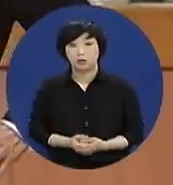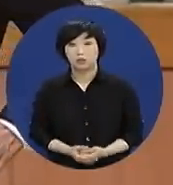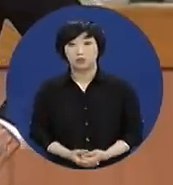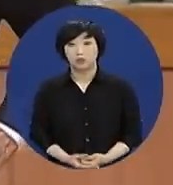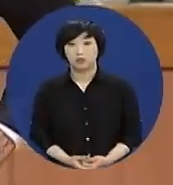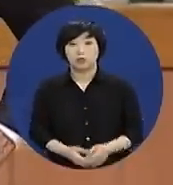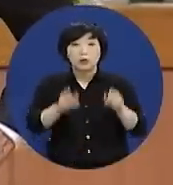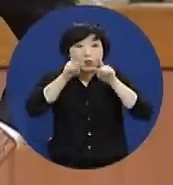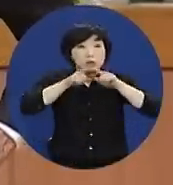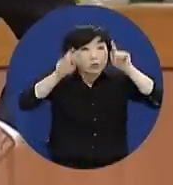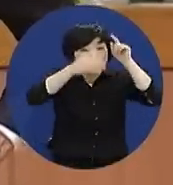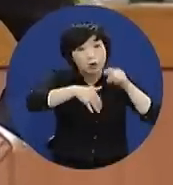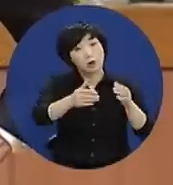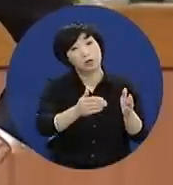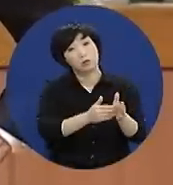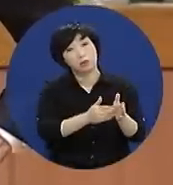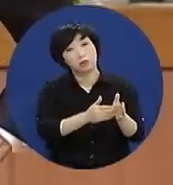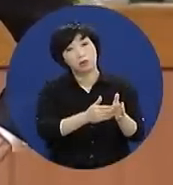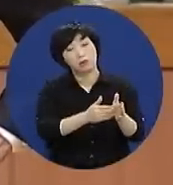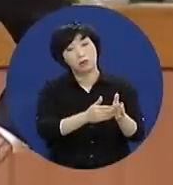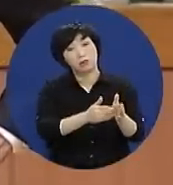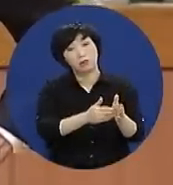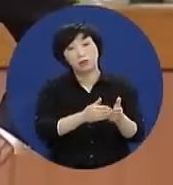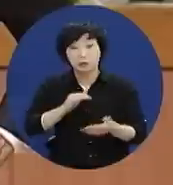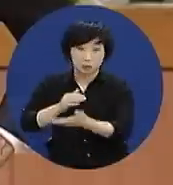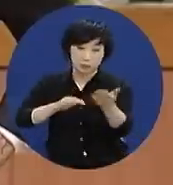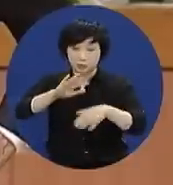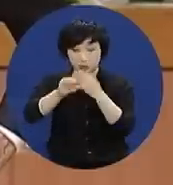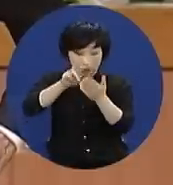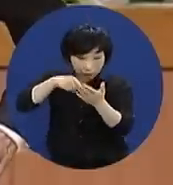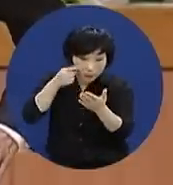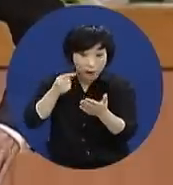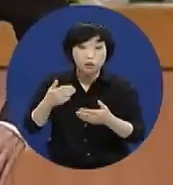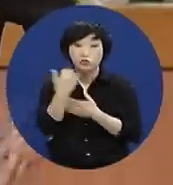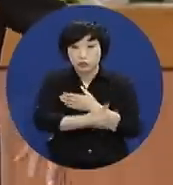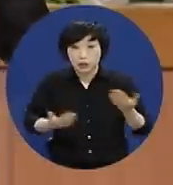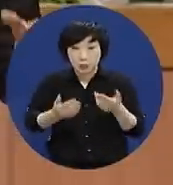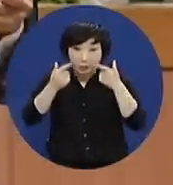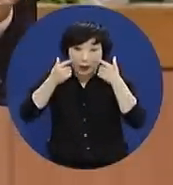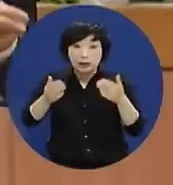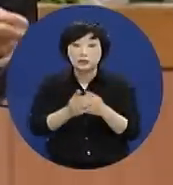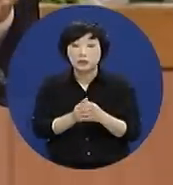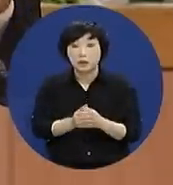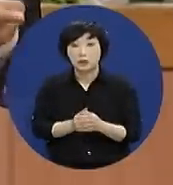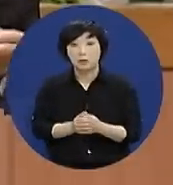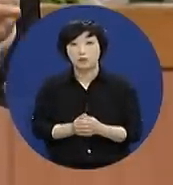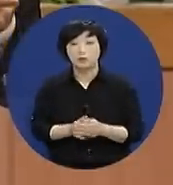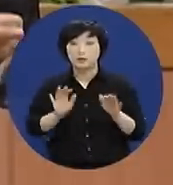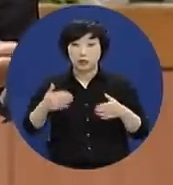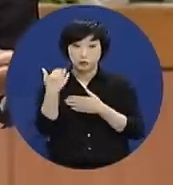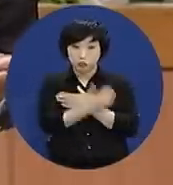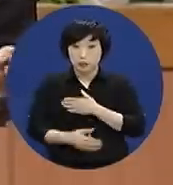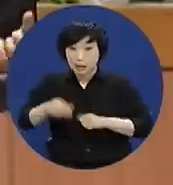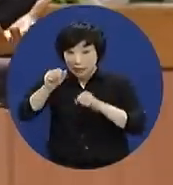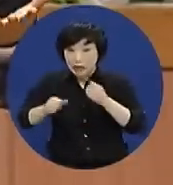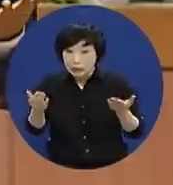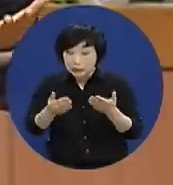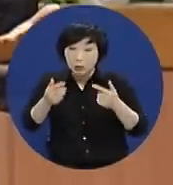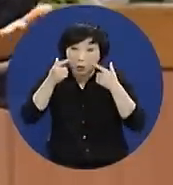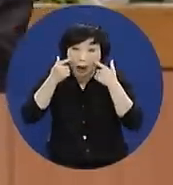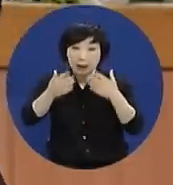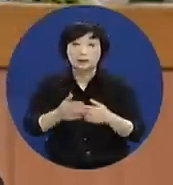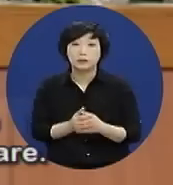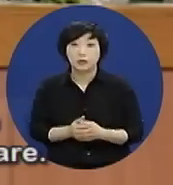か地獄に行くしかありません読んでみてください肉の行いは明白であっ